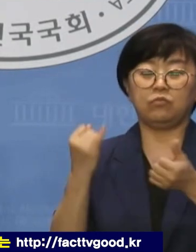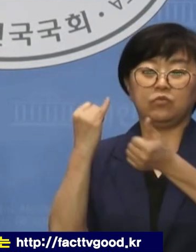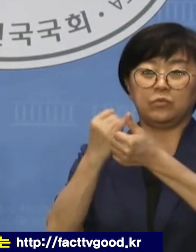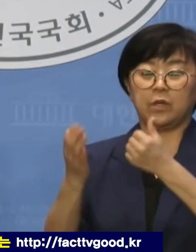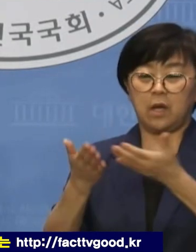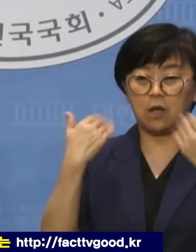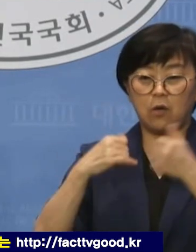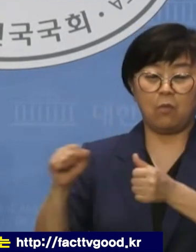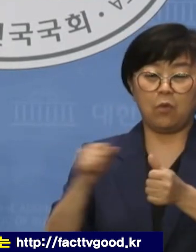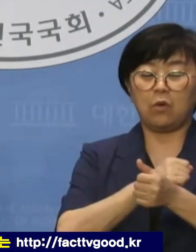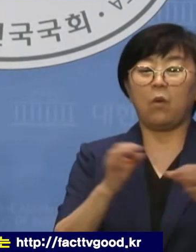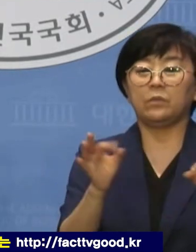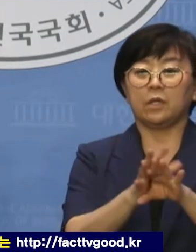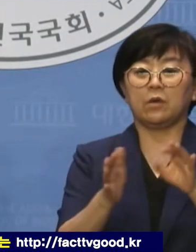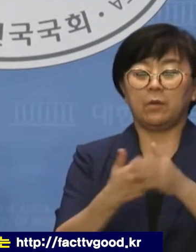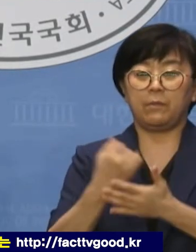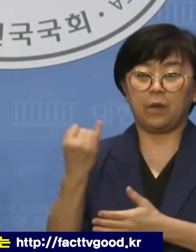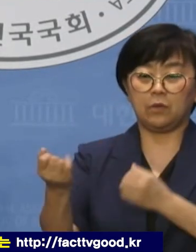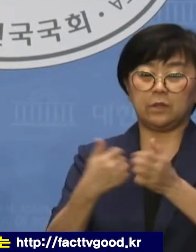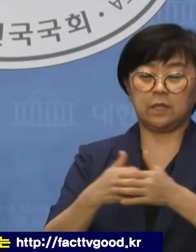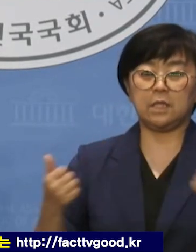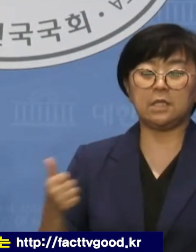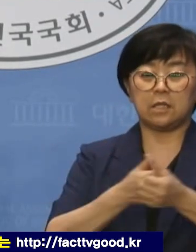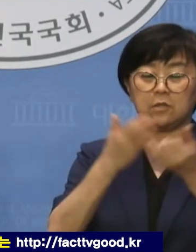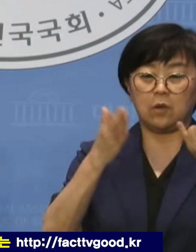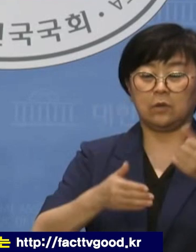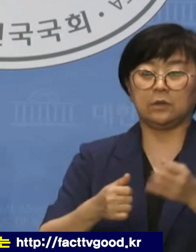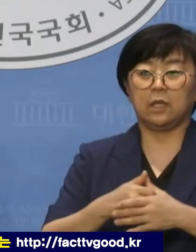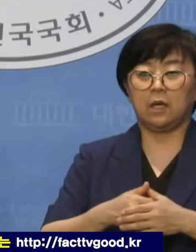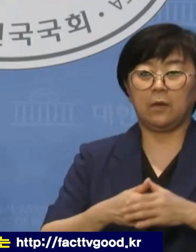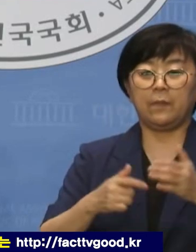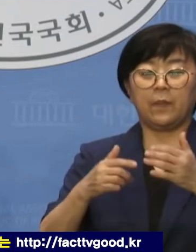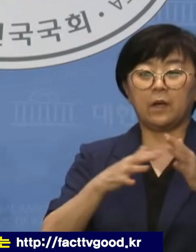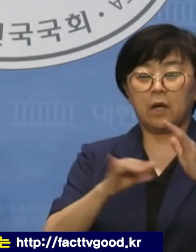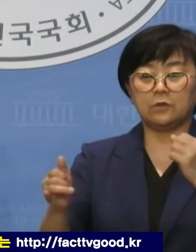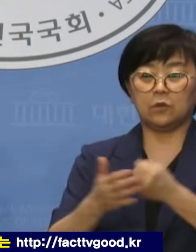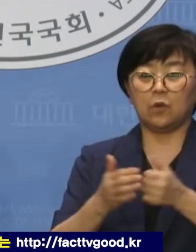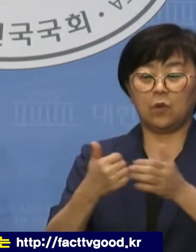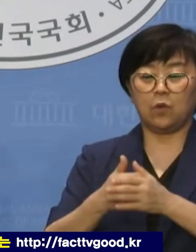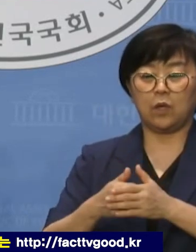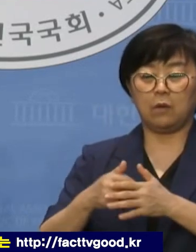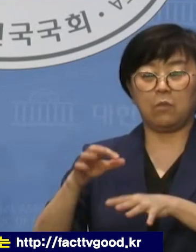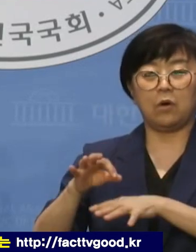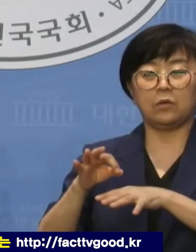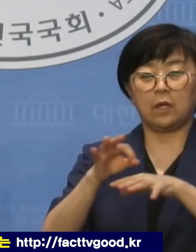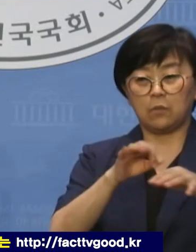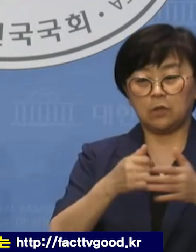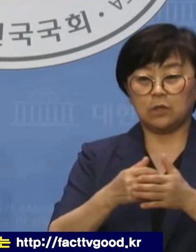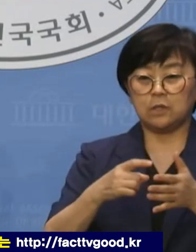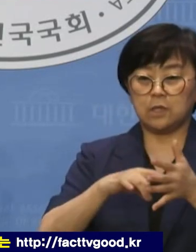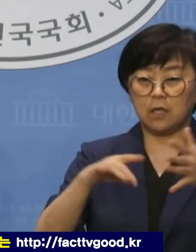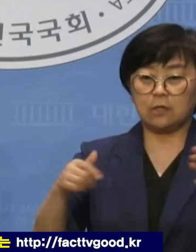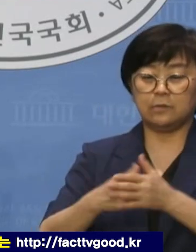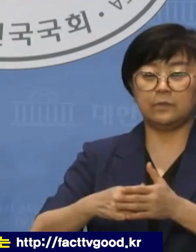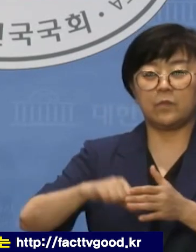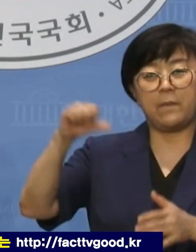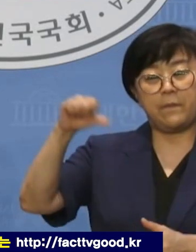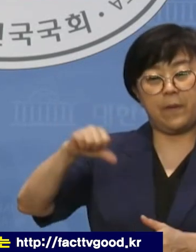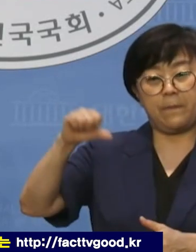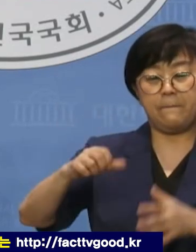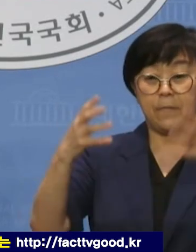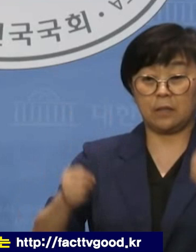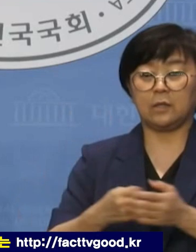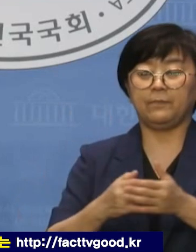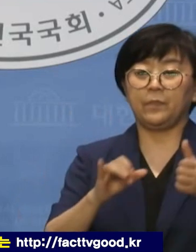부부의 학교폭력 무마, 배우자의 인사청탁, 일가족의 증여세 탈루 혐의까지 낙마 사유가 차고도